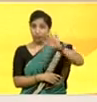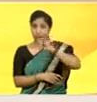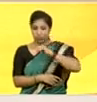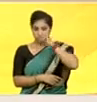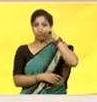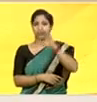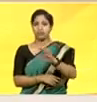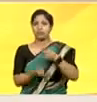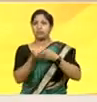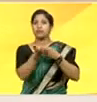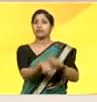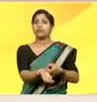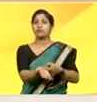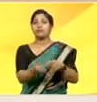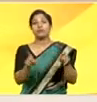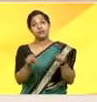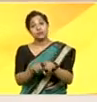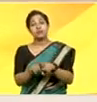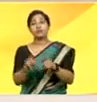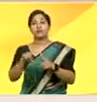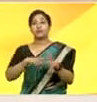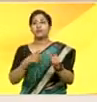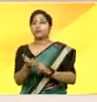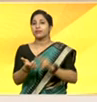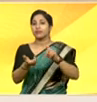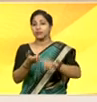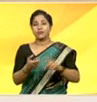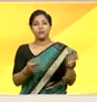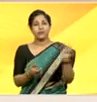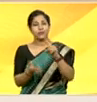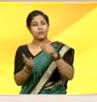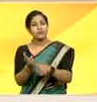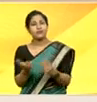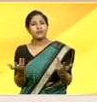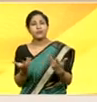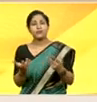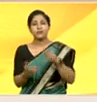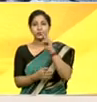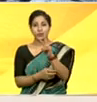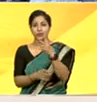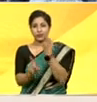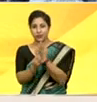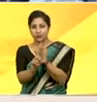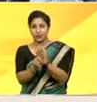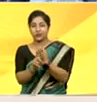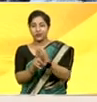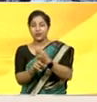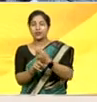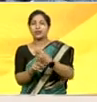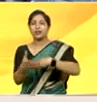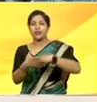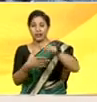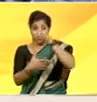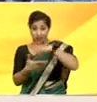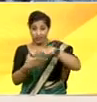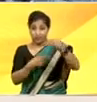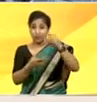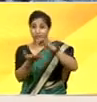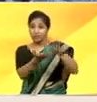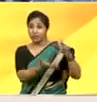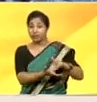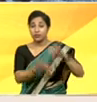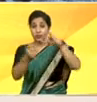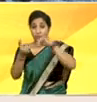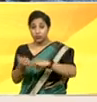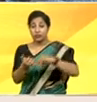तरह जून के महीने में 2 कैरेबियाई देश सूरीनाम और